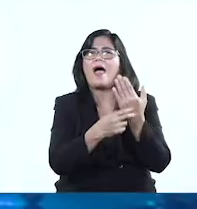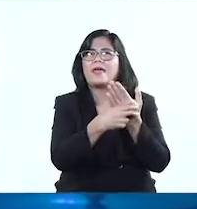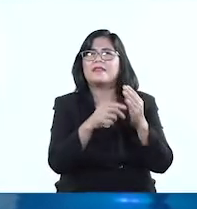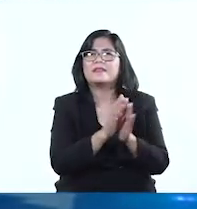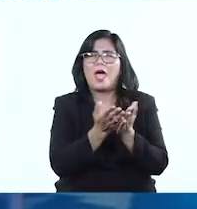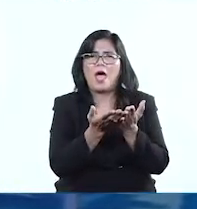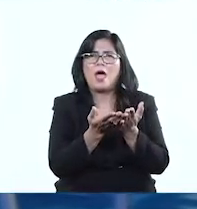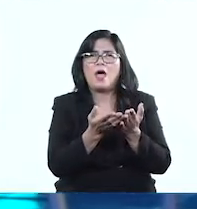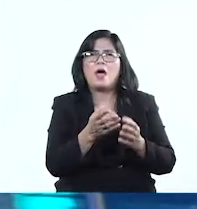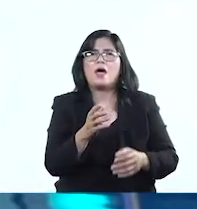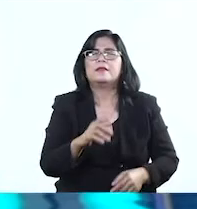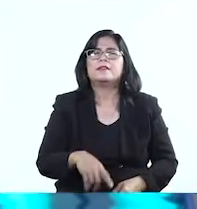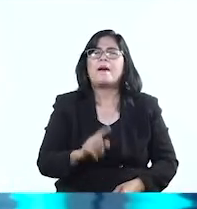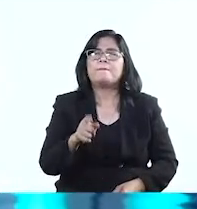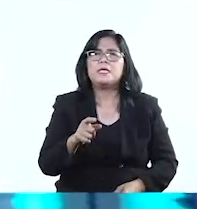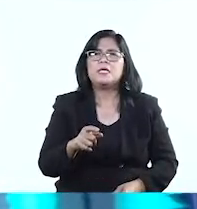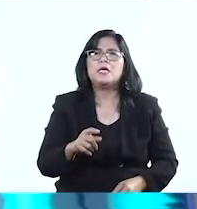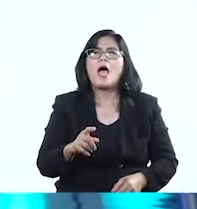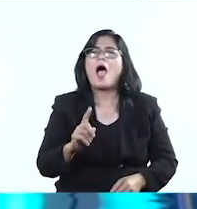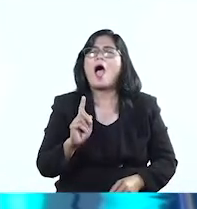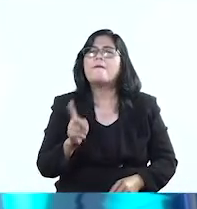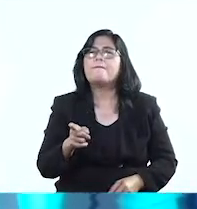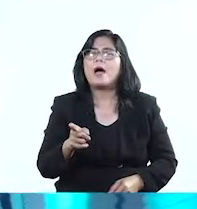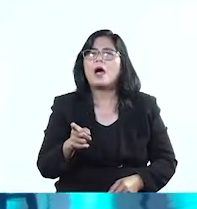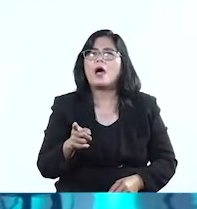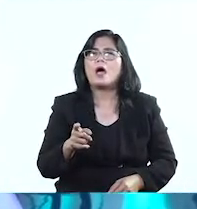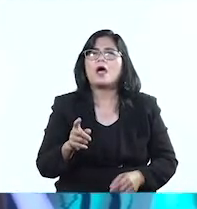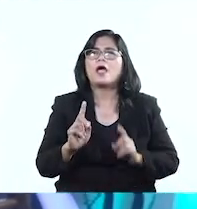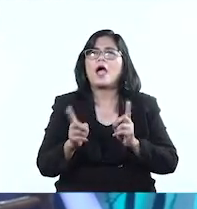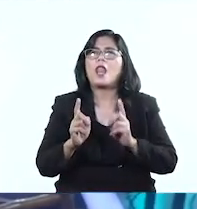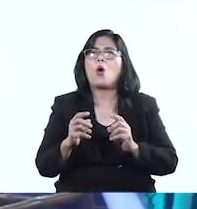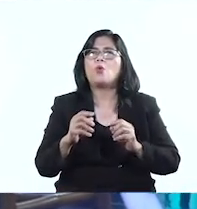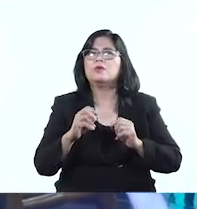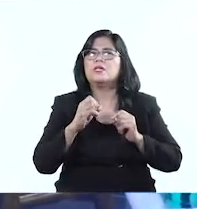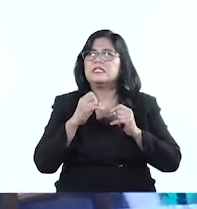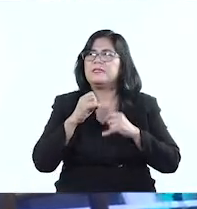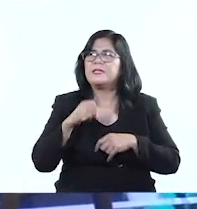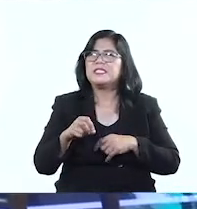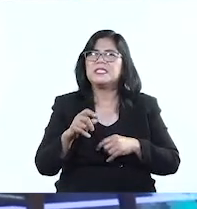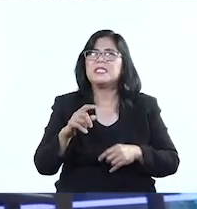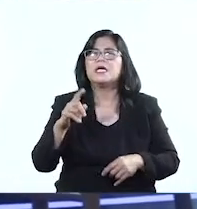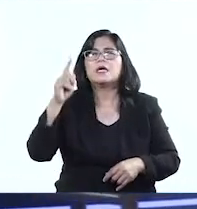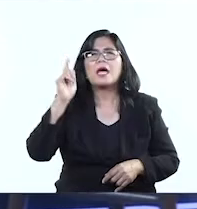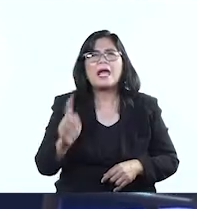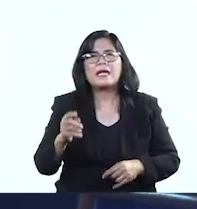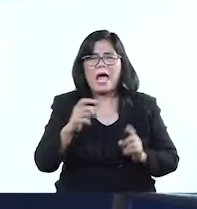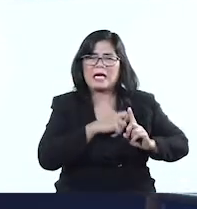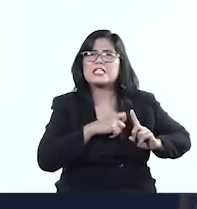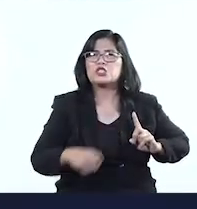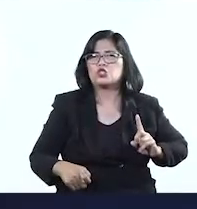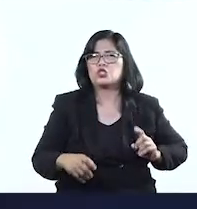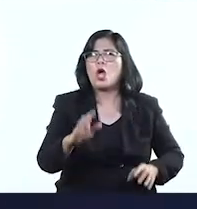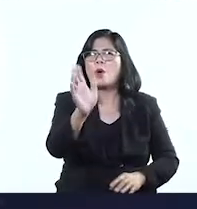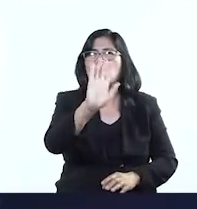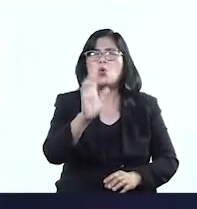Hai kalau kamu dibenci semua orang karena Kristus kamu akan mendapat upah hai tapi kalau kita dibenci orang karena perbuatan